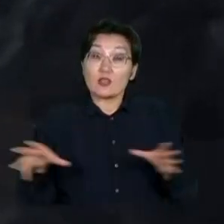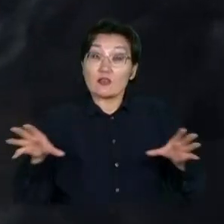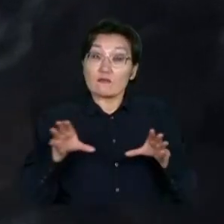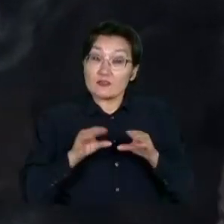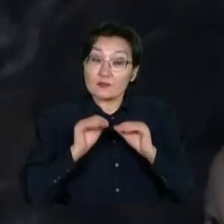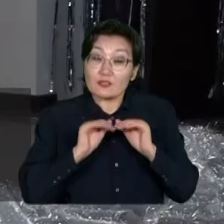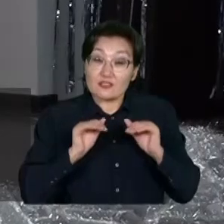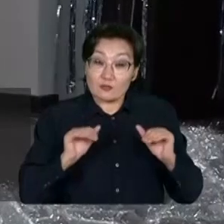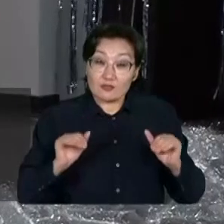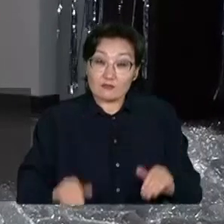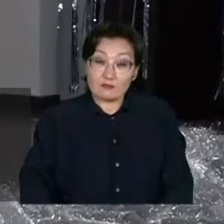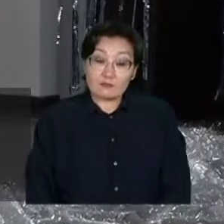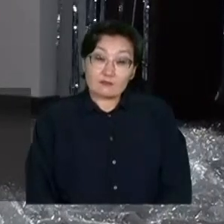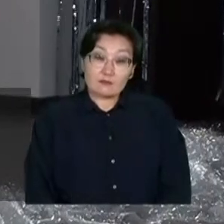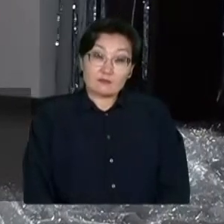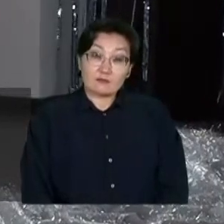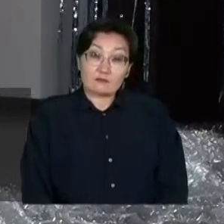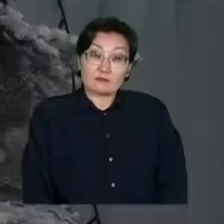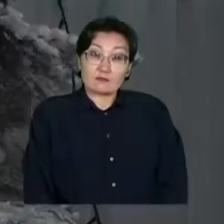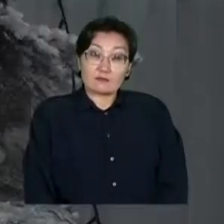юными участниками